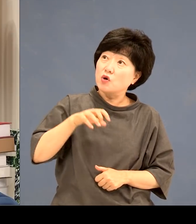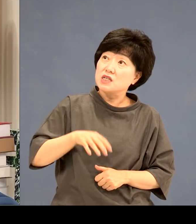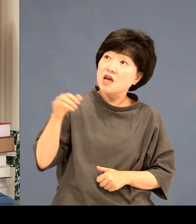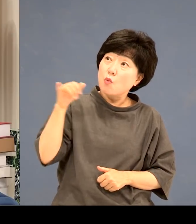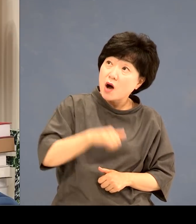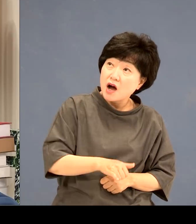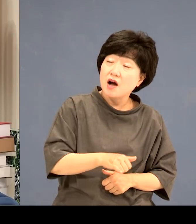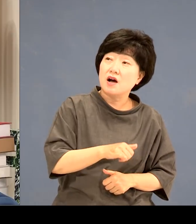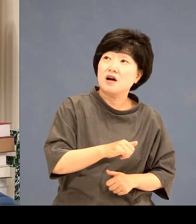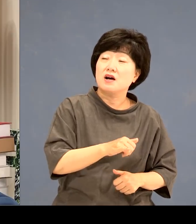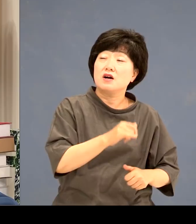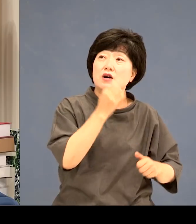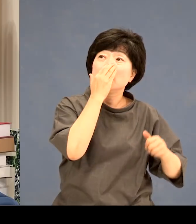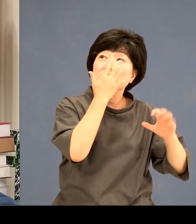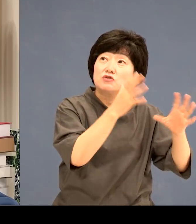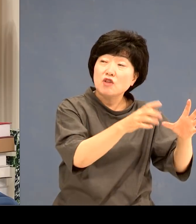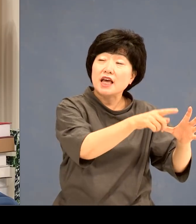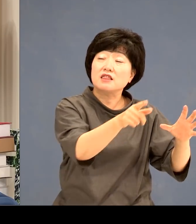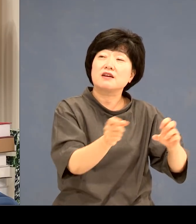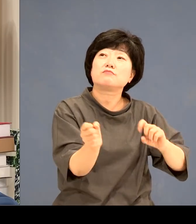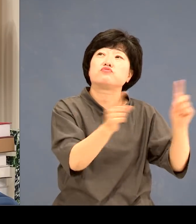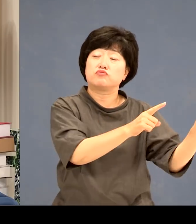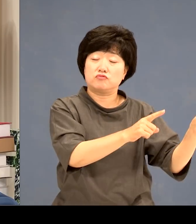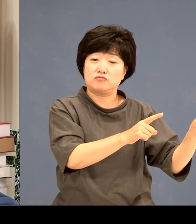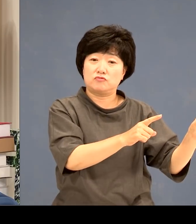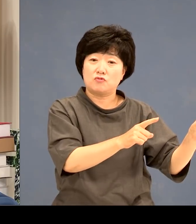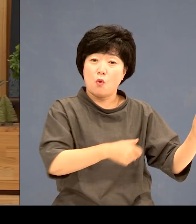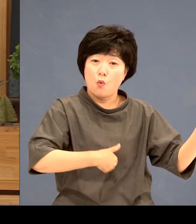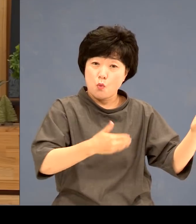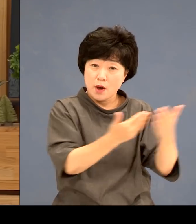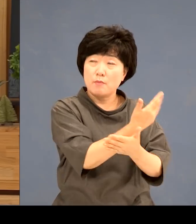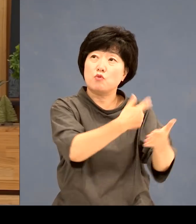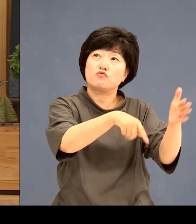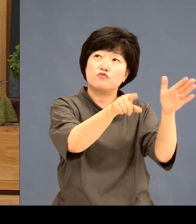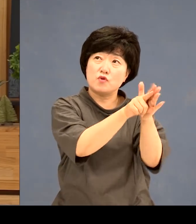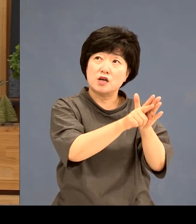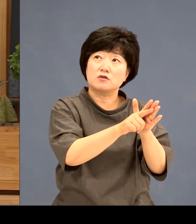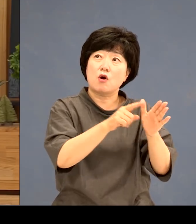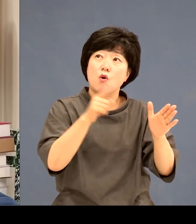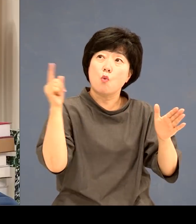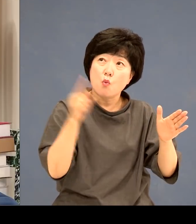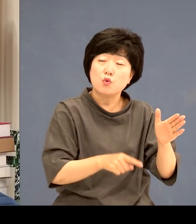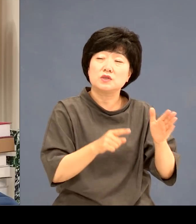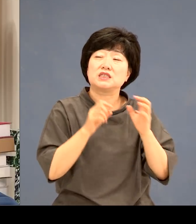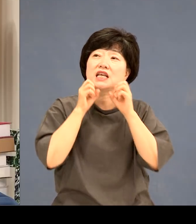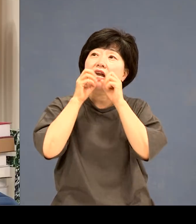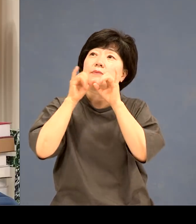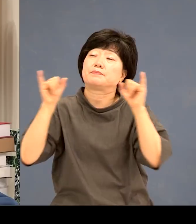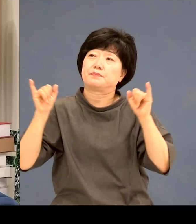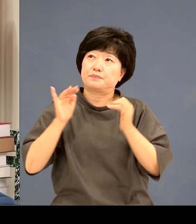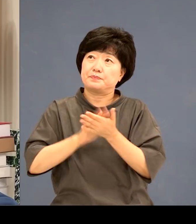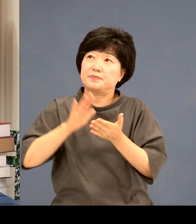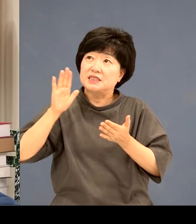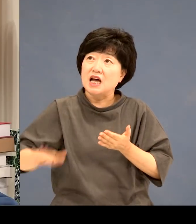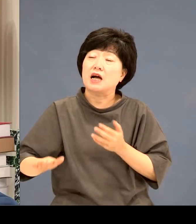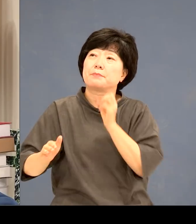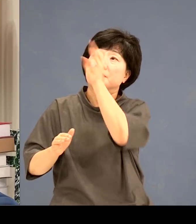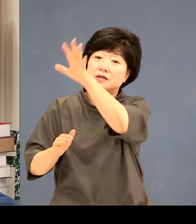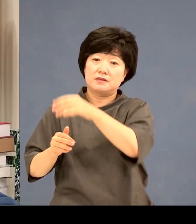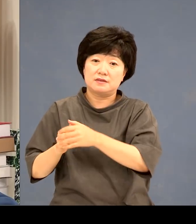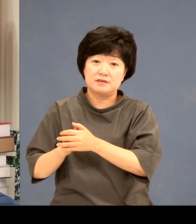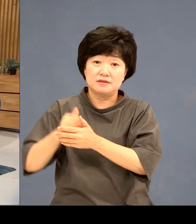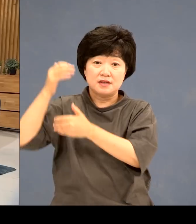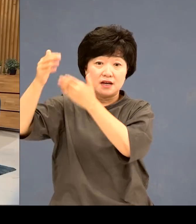유대인 바꾸려고 왔어요. 예, 저 예. 여기에 부흥과 회복을 일으키기 위해서 온 네. 유대인 선교사입니다. 이렇게